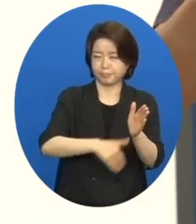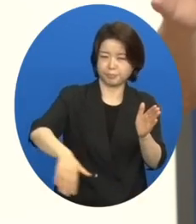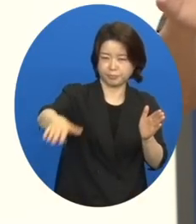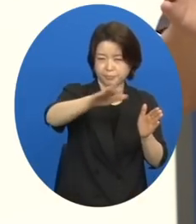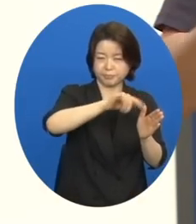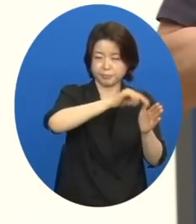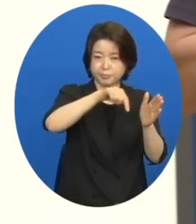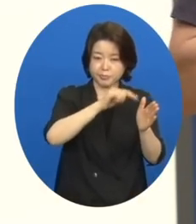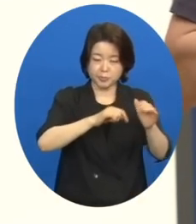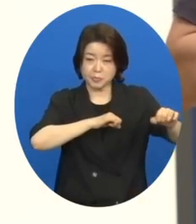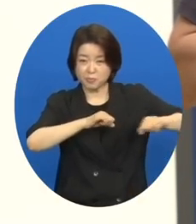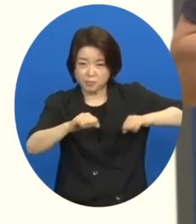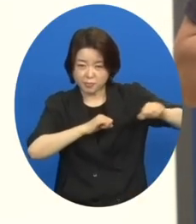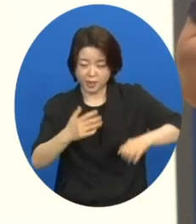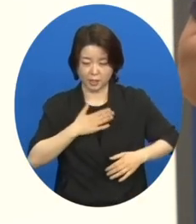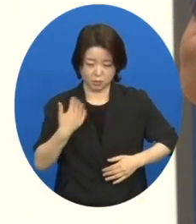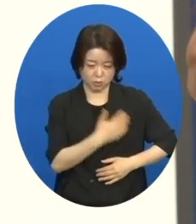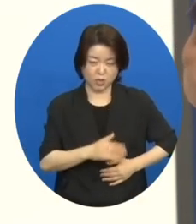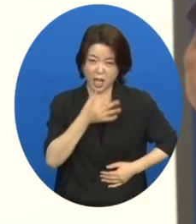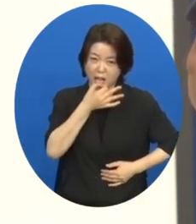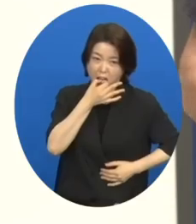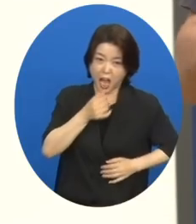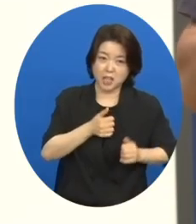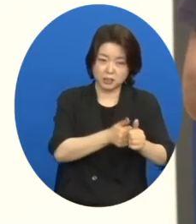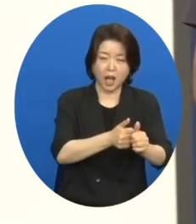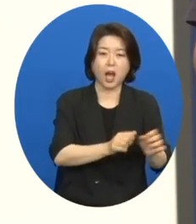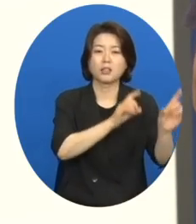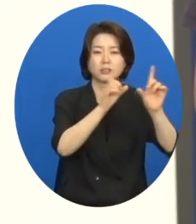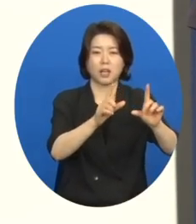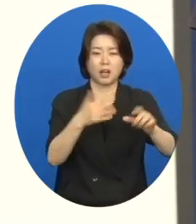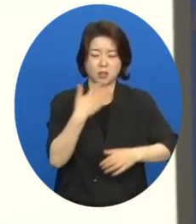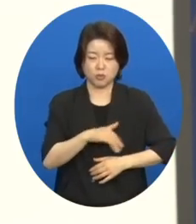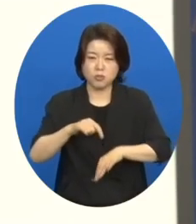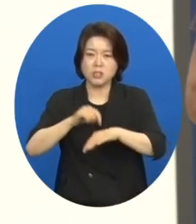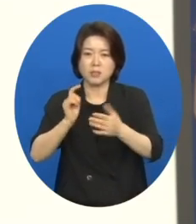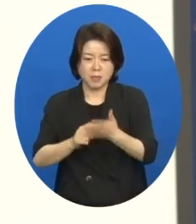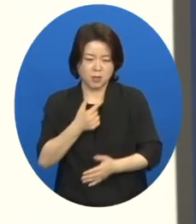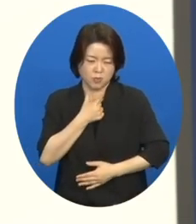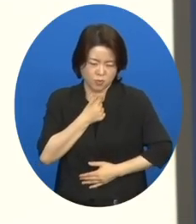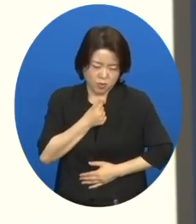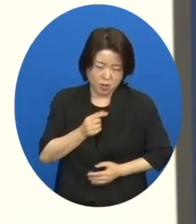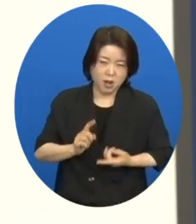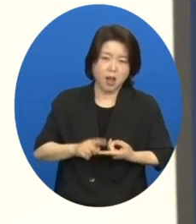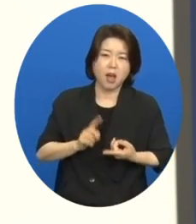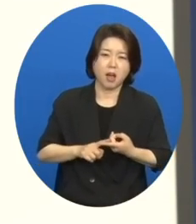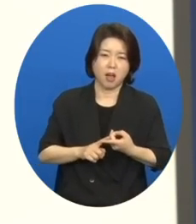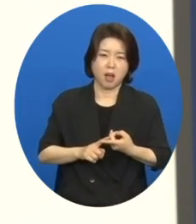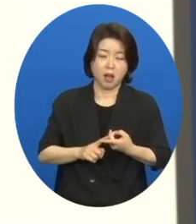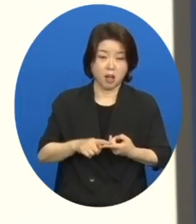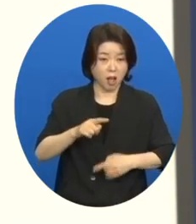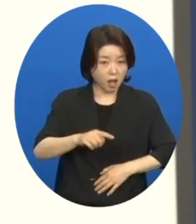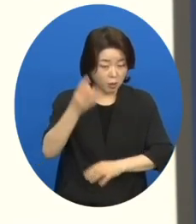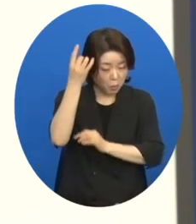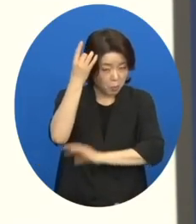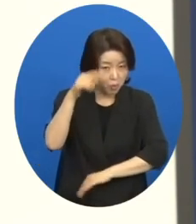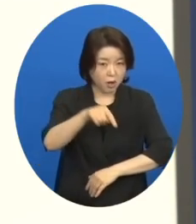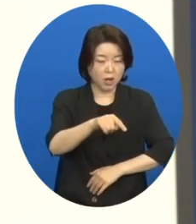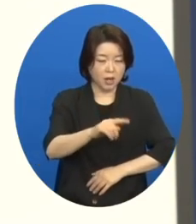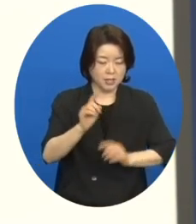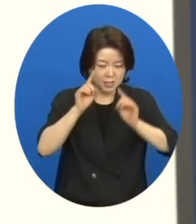그 가운데 행하여 우리의 육체의 욕심을 따라 지내며 육체와 마음에 원하는 것을 하여 본질상